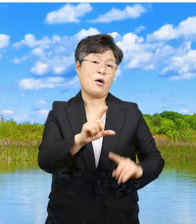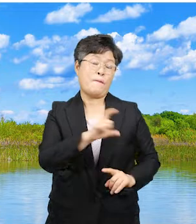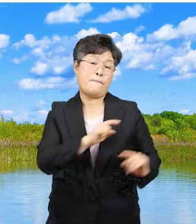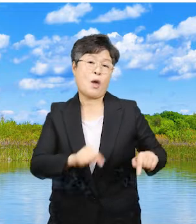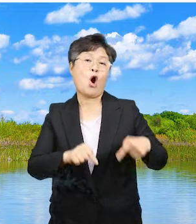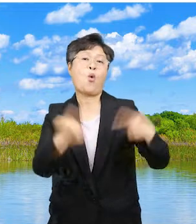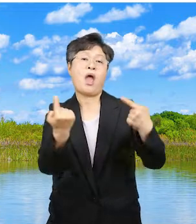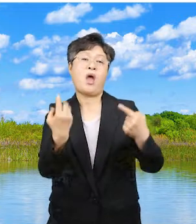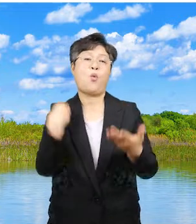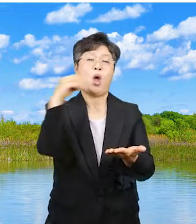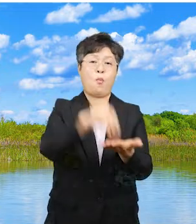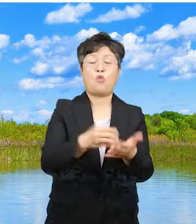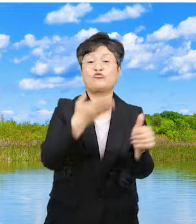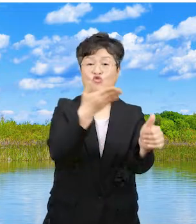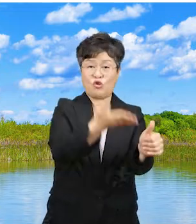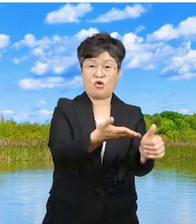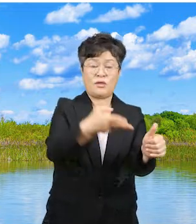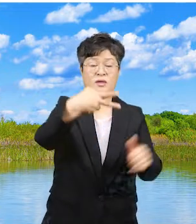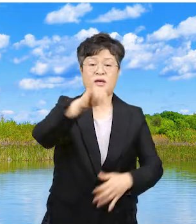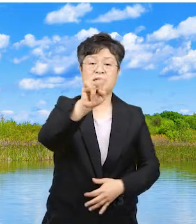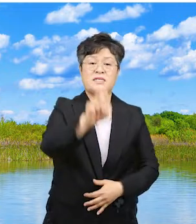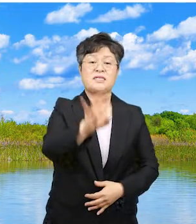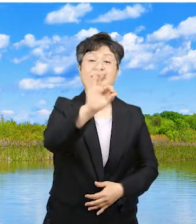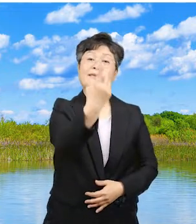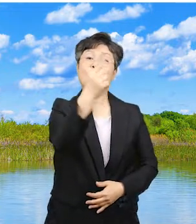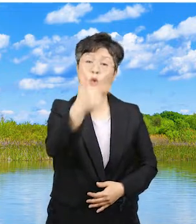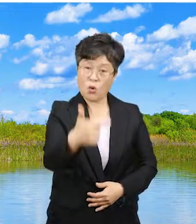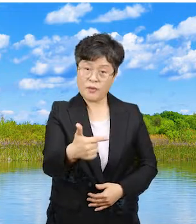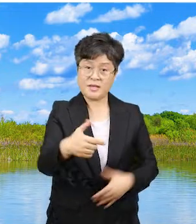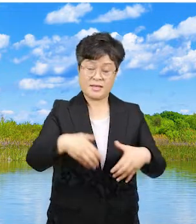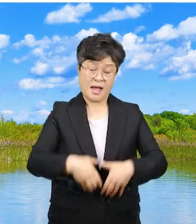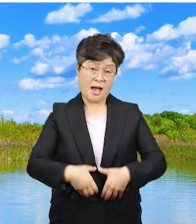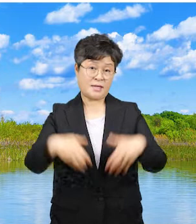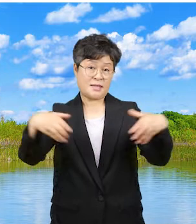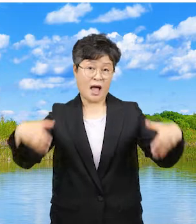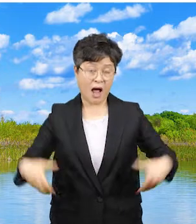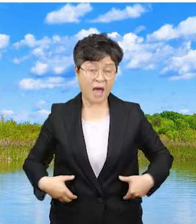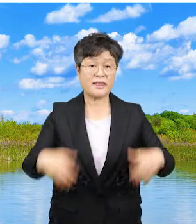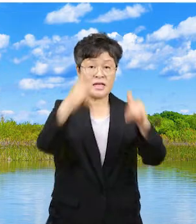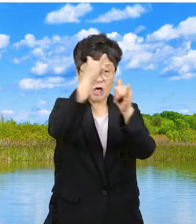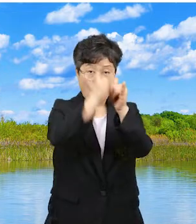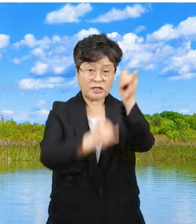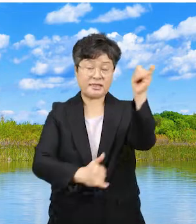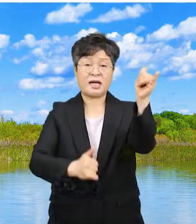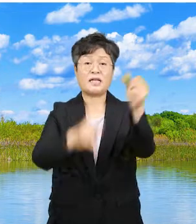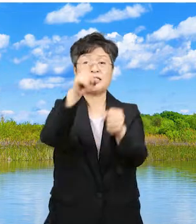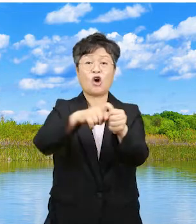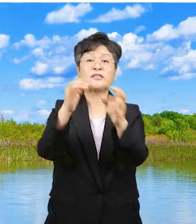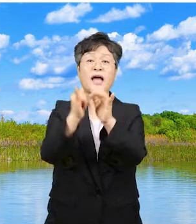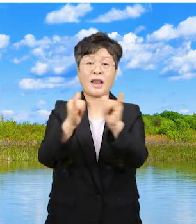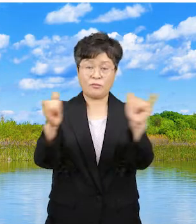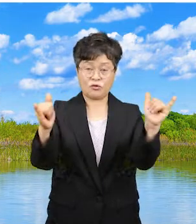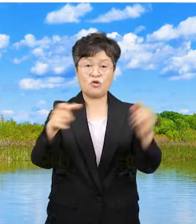시켜줍니다. 그래서 시몬 선생님께서 정말 당당한 역사 인물로 우리 수원의